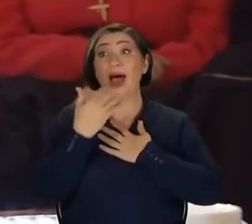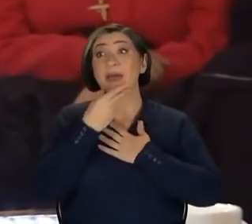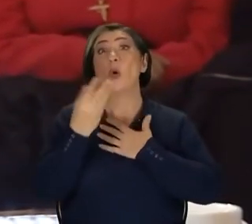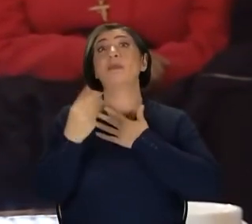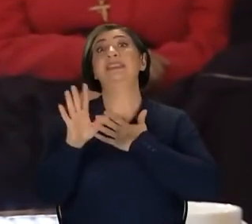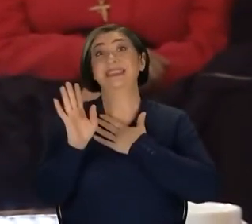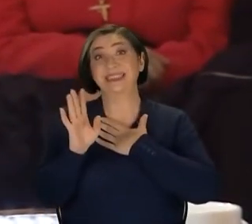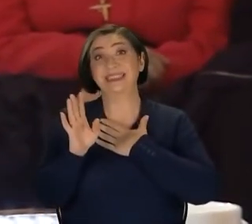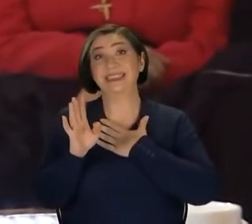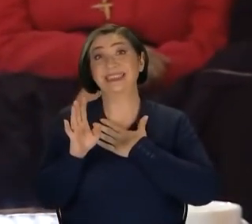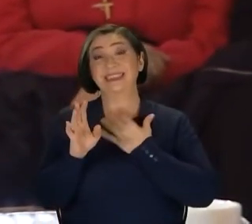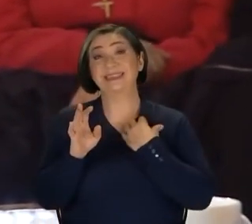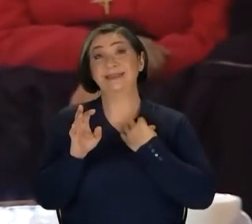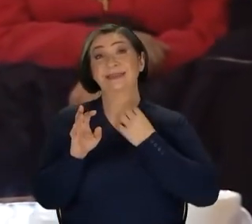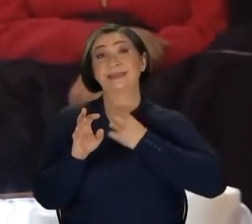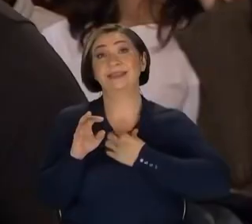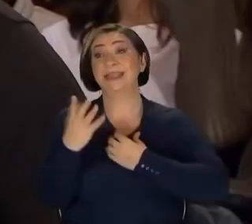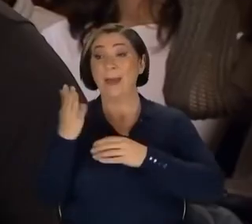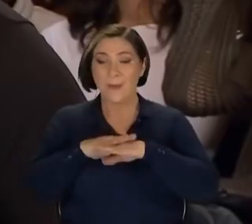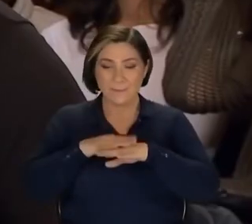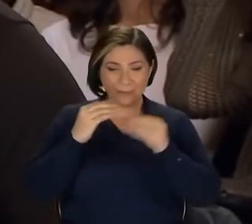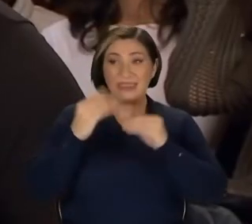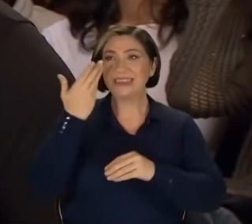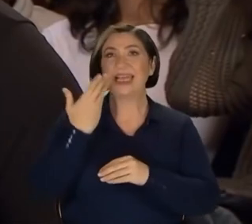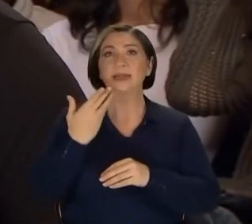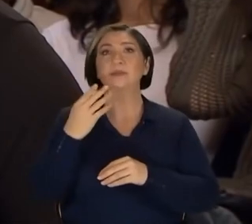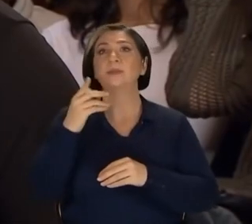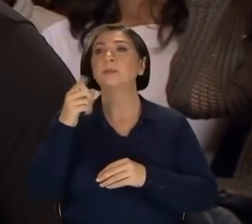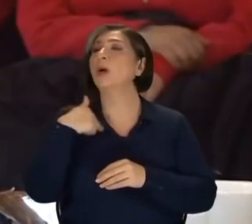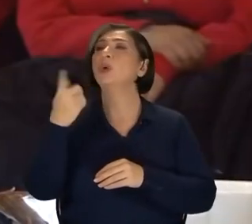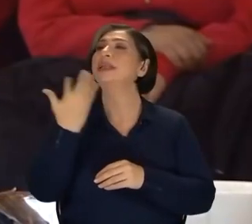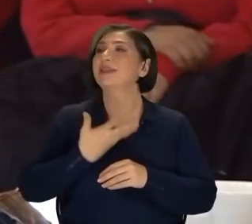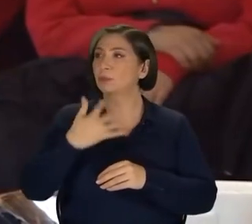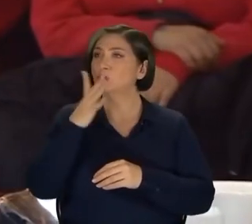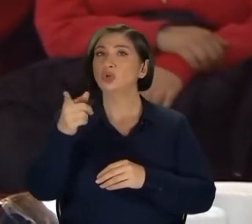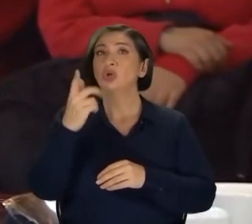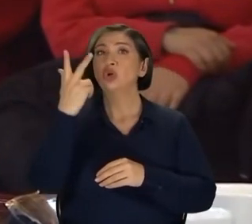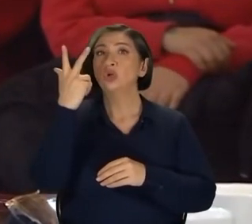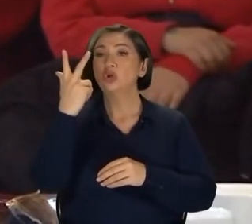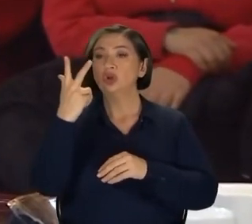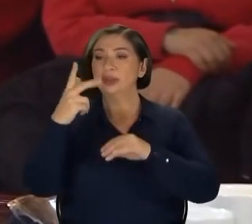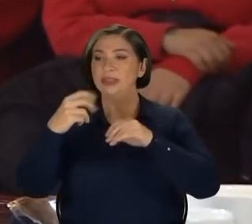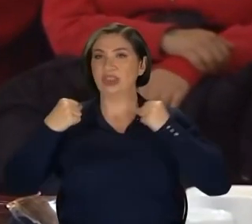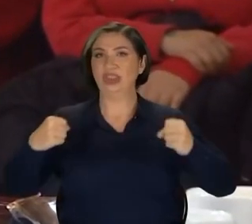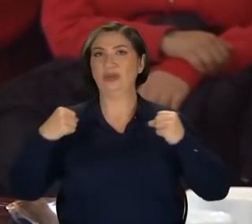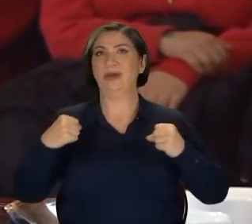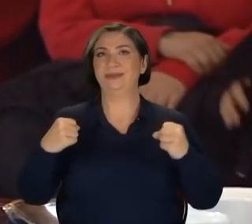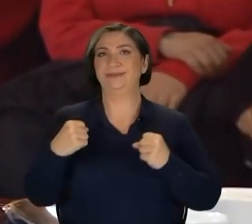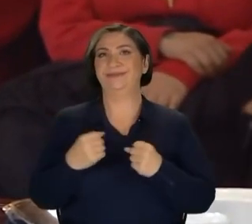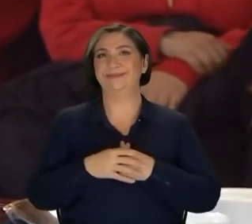ayıp olmasın. Ne yapayım seyredeyim falan. O şeyi çok sevdim. 3 hipster şişman.